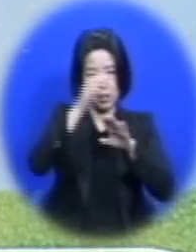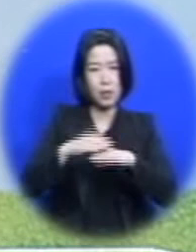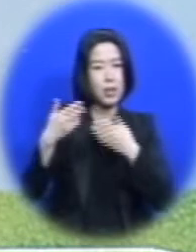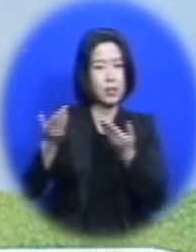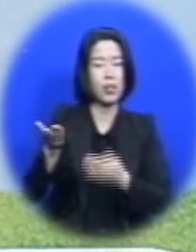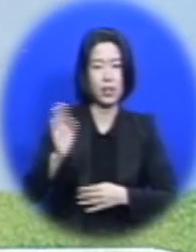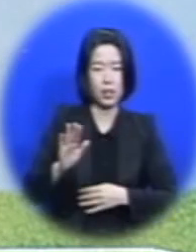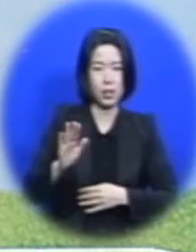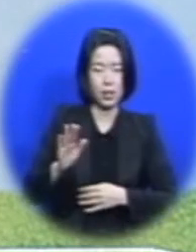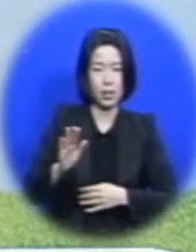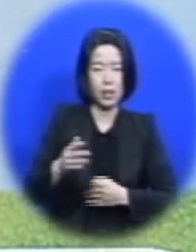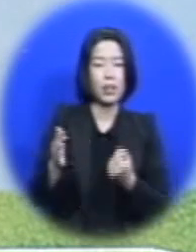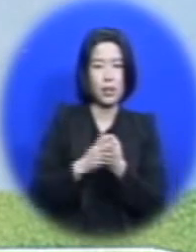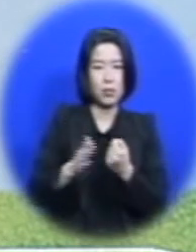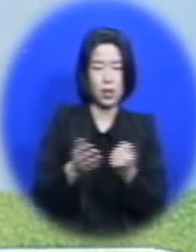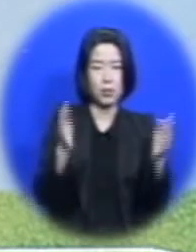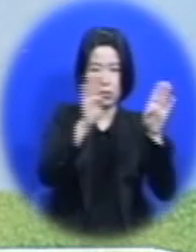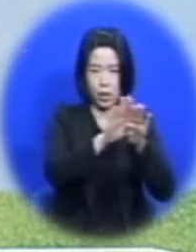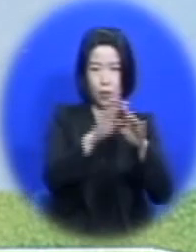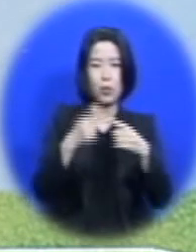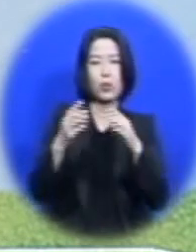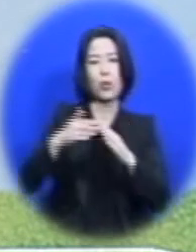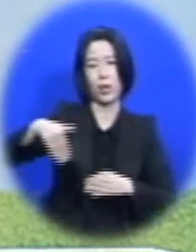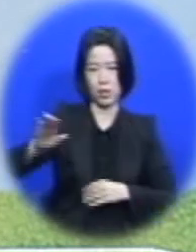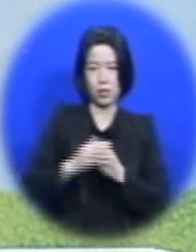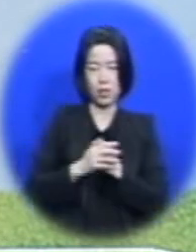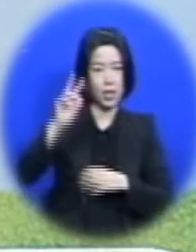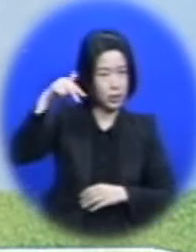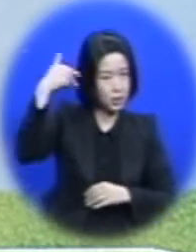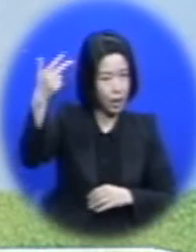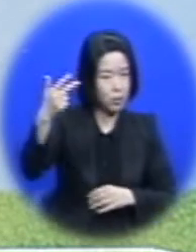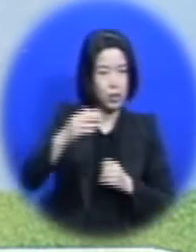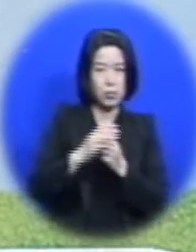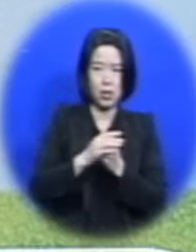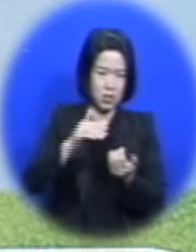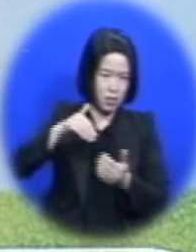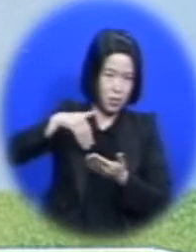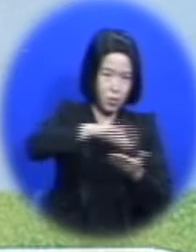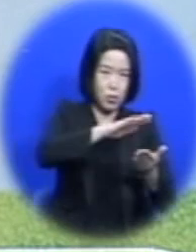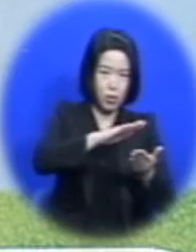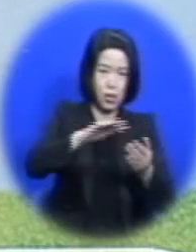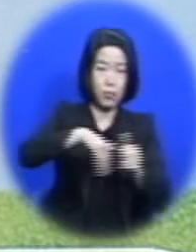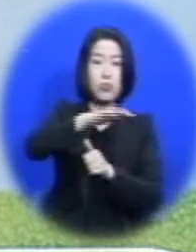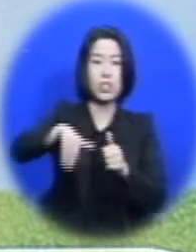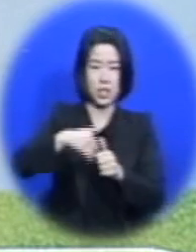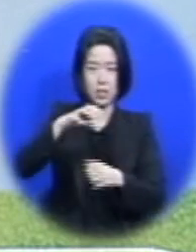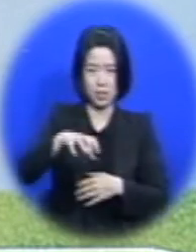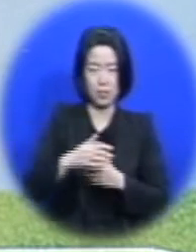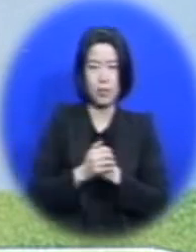닫고 교회가 돼요 그 다음 주일에는 아주 쫓아낼 분위기 들을 마을에서